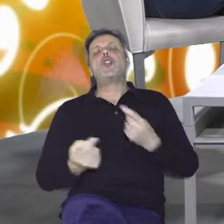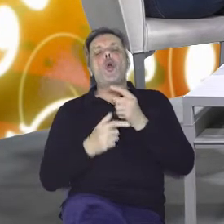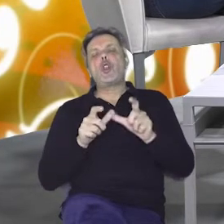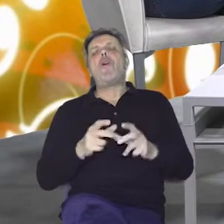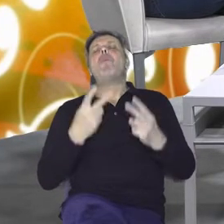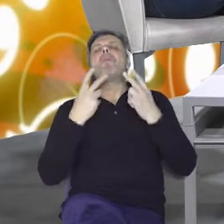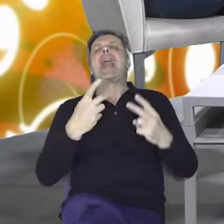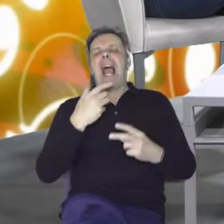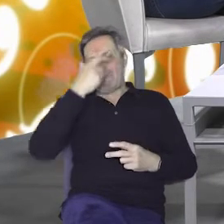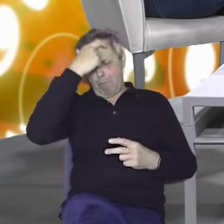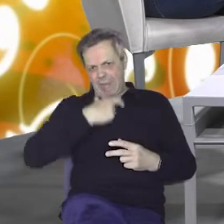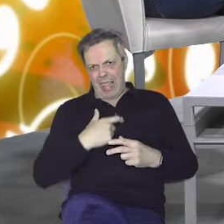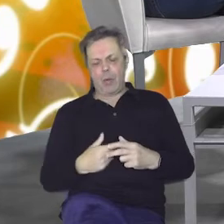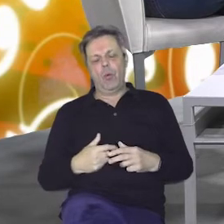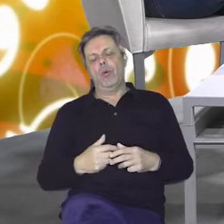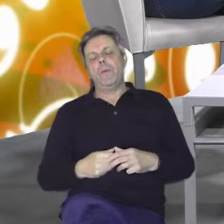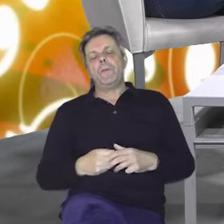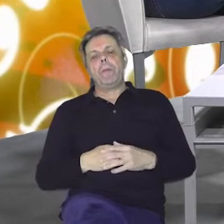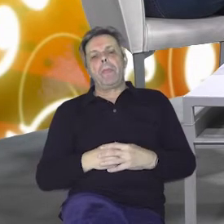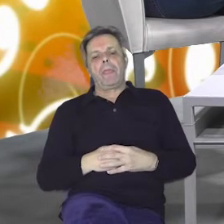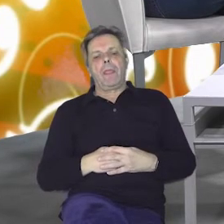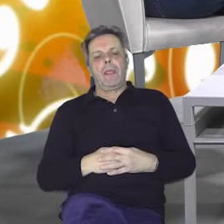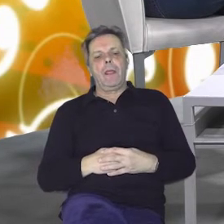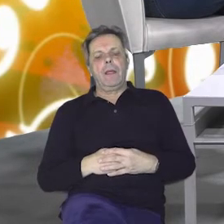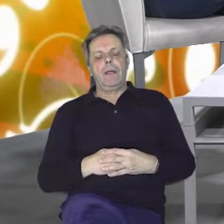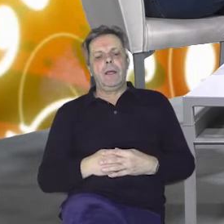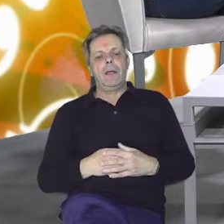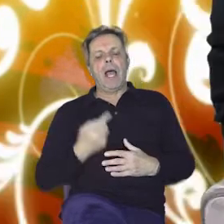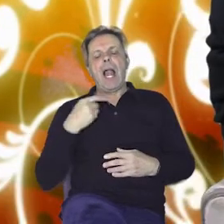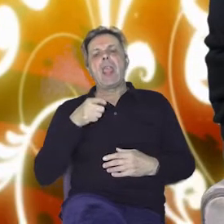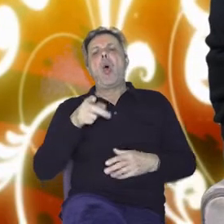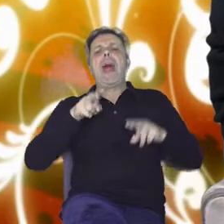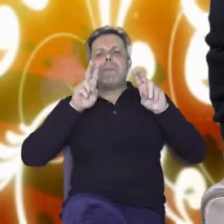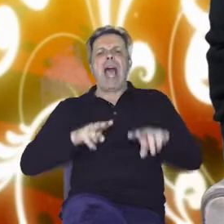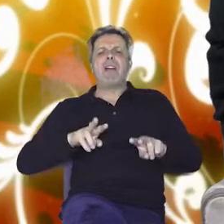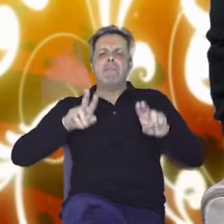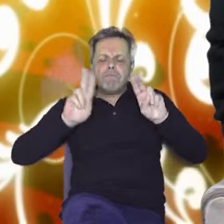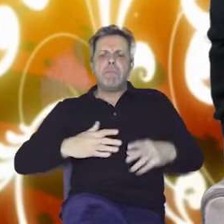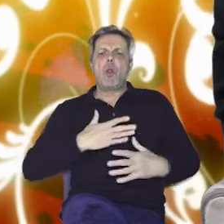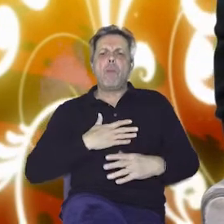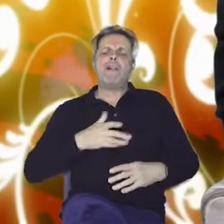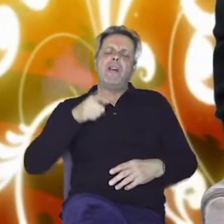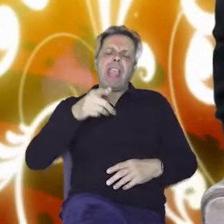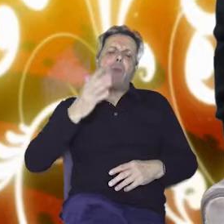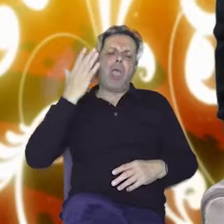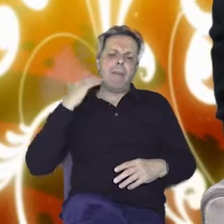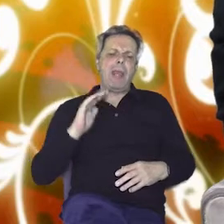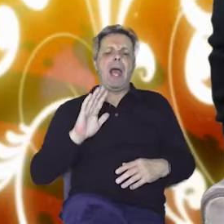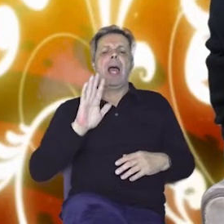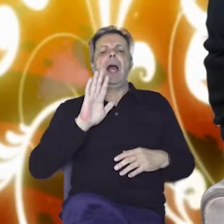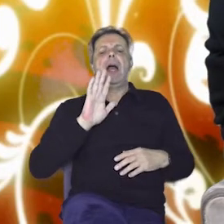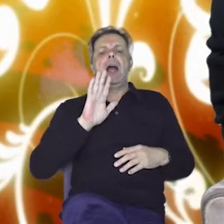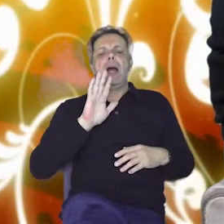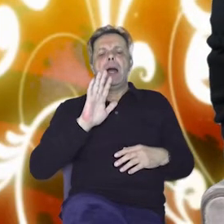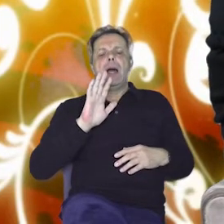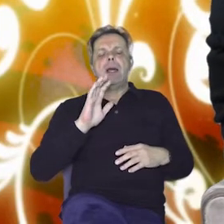na sreću dogodilo. Da. Ali ona prava, istinska ljubav mu je bila njegova Iva. Zrela ljubav,